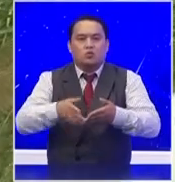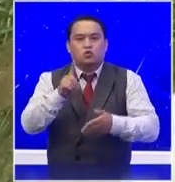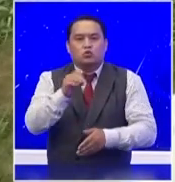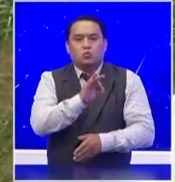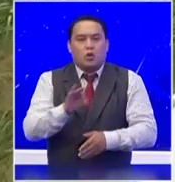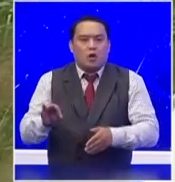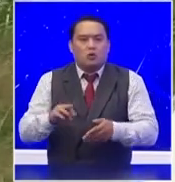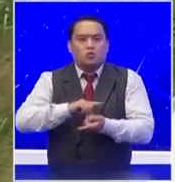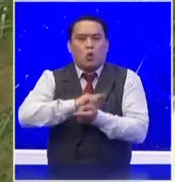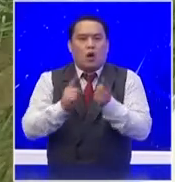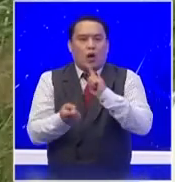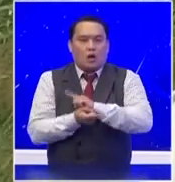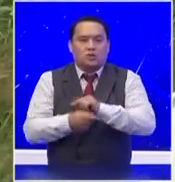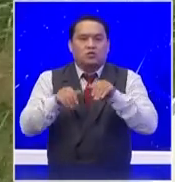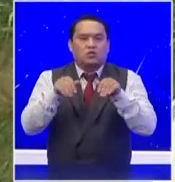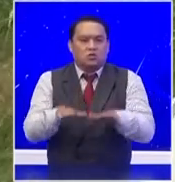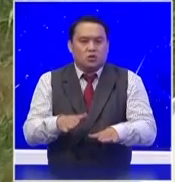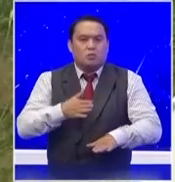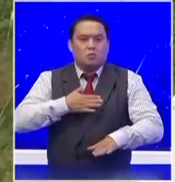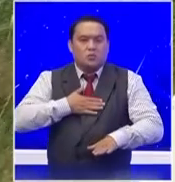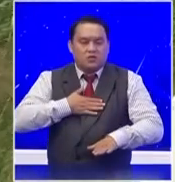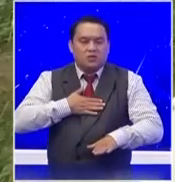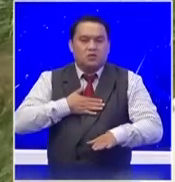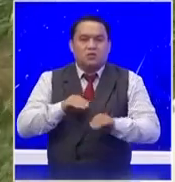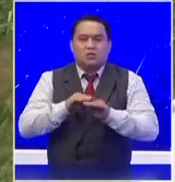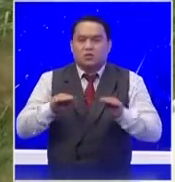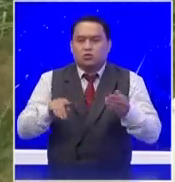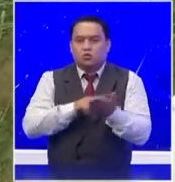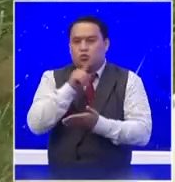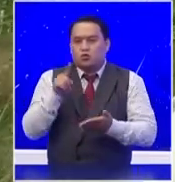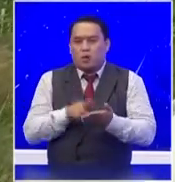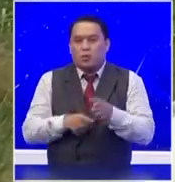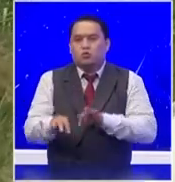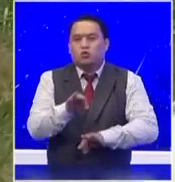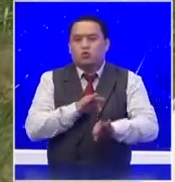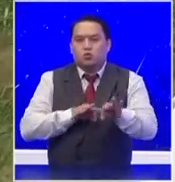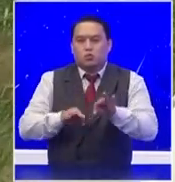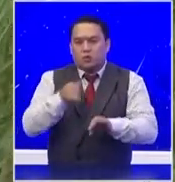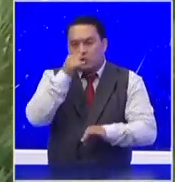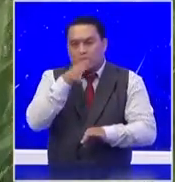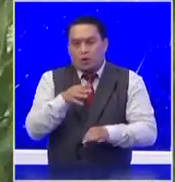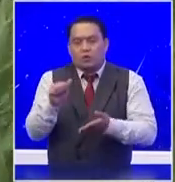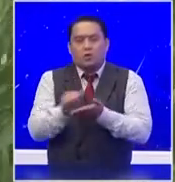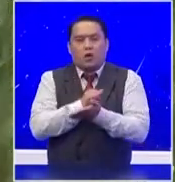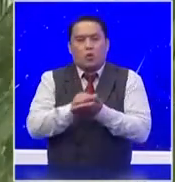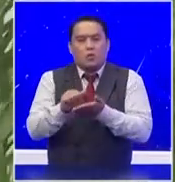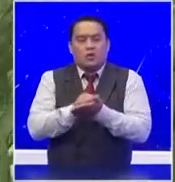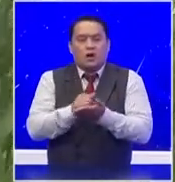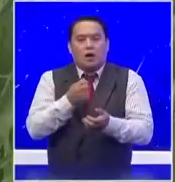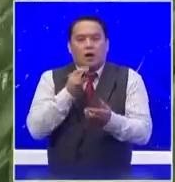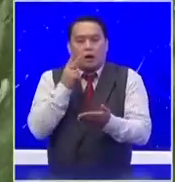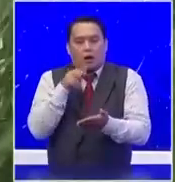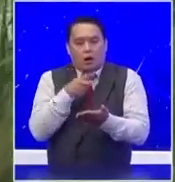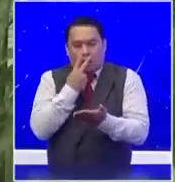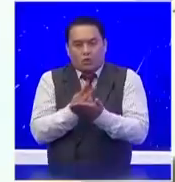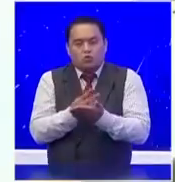100% ауыстыру жайын шешіп алғандары жөн. Бұл біздің деңгейімізде шешілетін сұрақ емес. Біз жобадан ауытқи алмаймыз, қағазда жазылып сызылған нұсқауларды